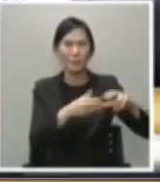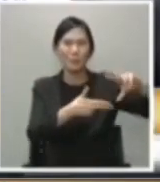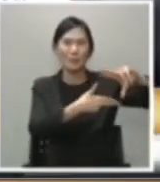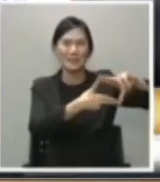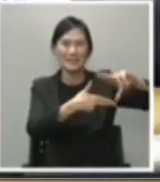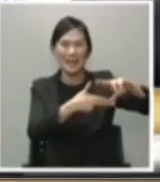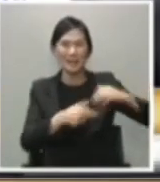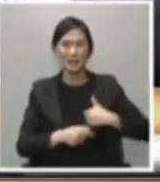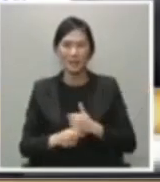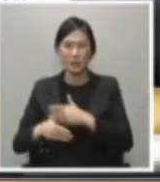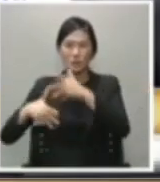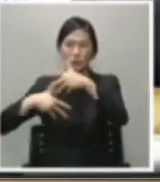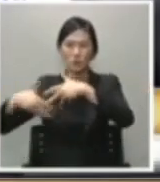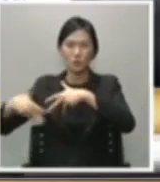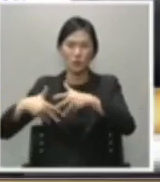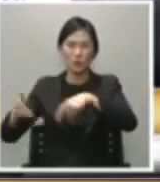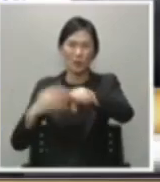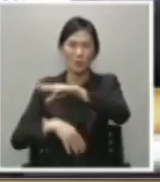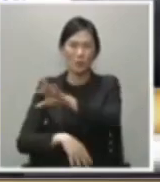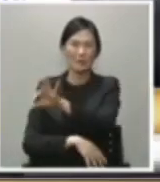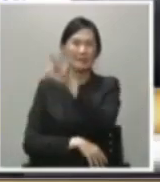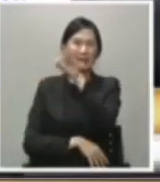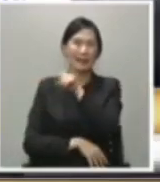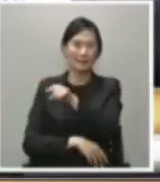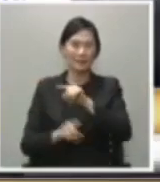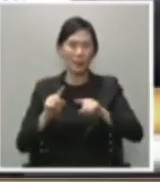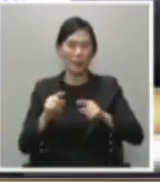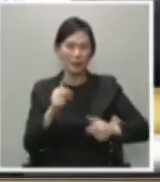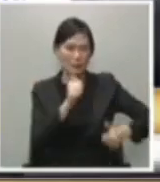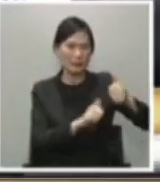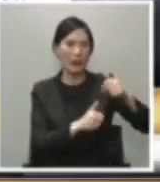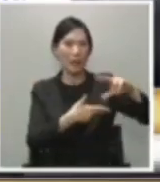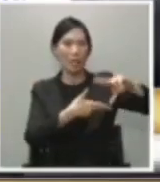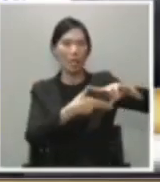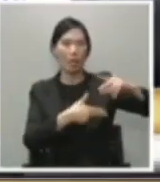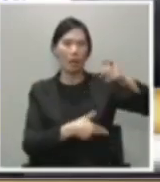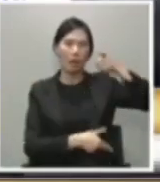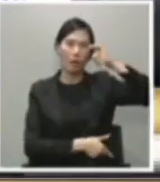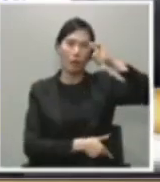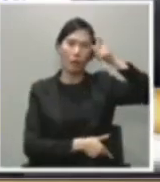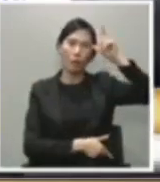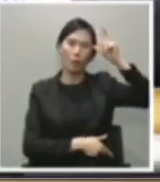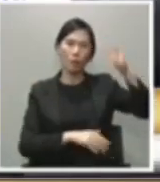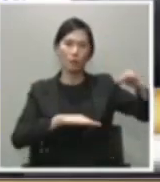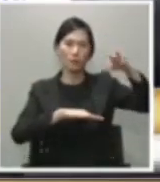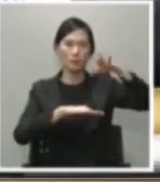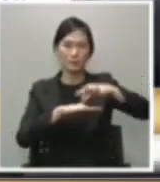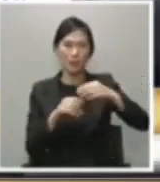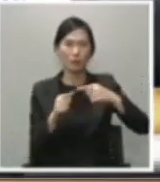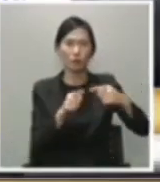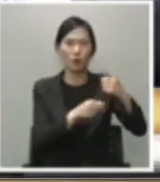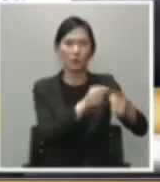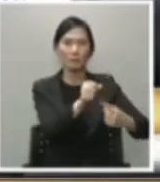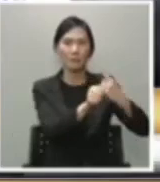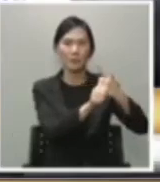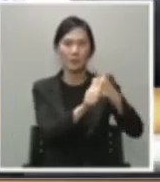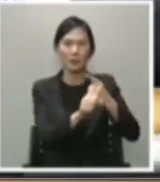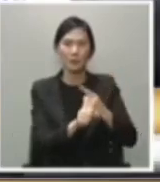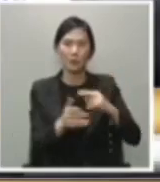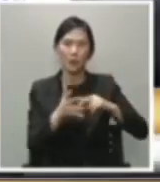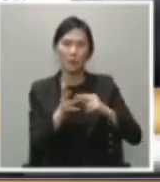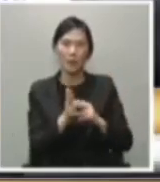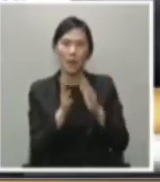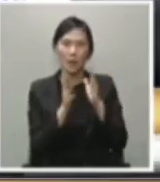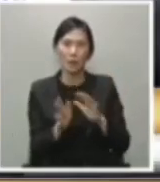พี่น้องเลือกเพื่อไทยแต่ได้พลังประชารัฐครับท่านขับรถต่อ1ปีครับ1ปีที่ผ่านมาผู้โดยสารหิวข้าว